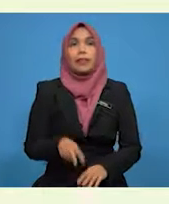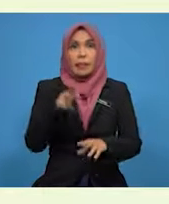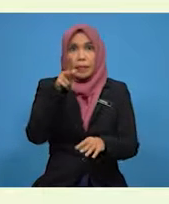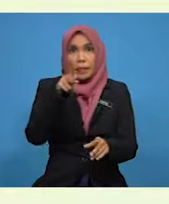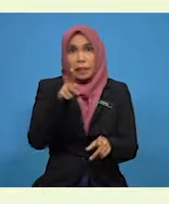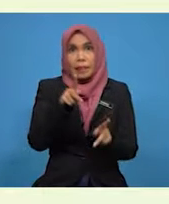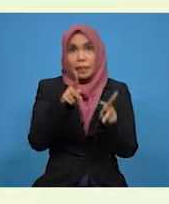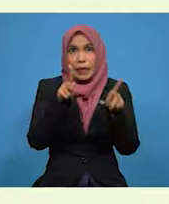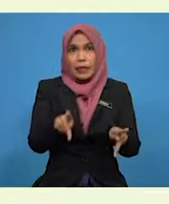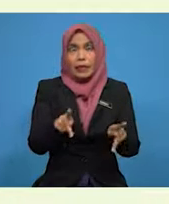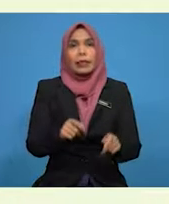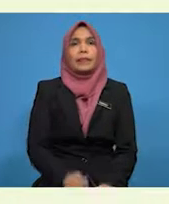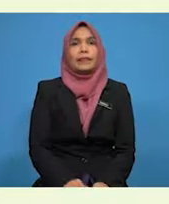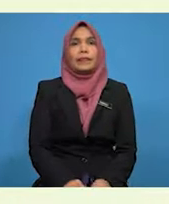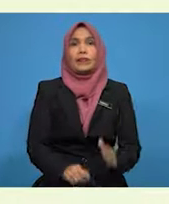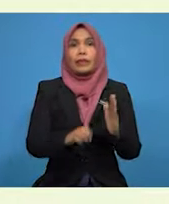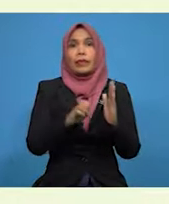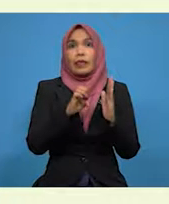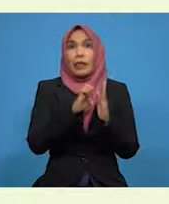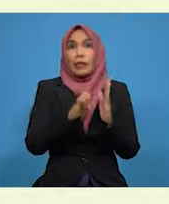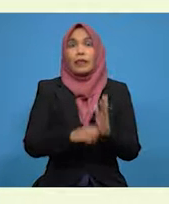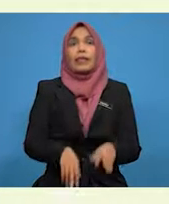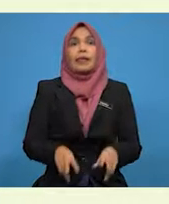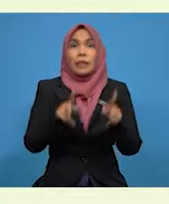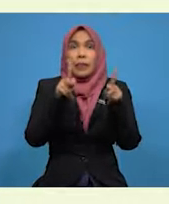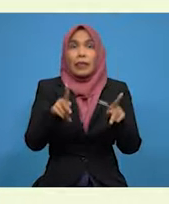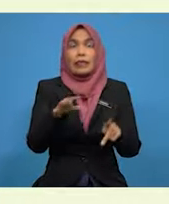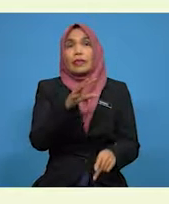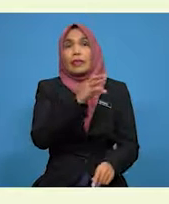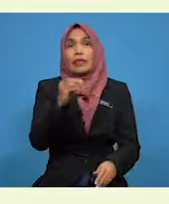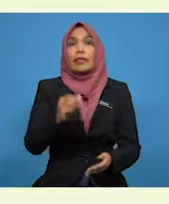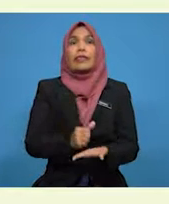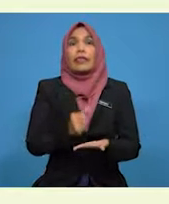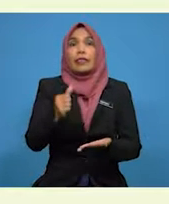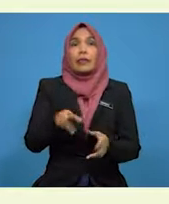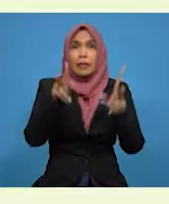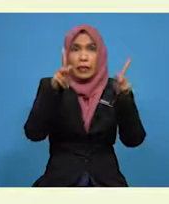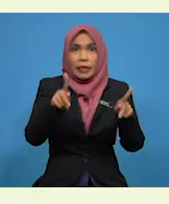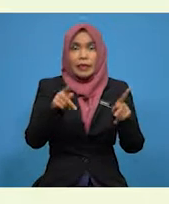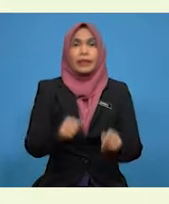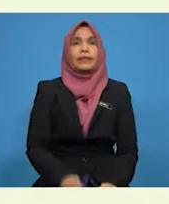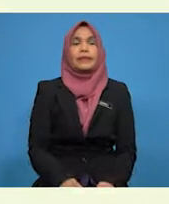pekerjaan, etika kerja dan hal-hal asrama pekerja.